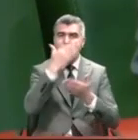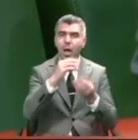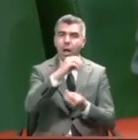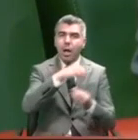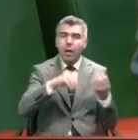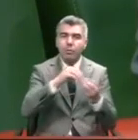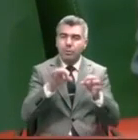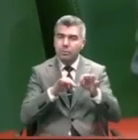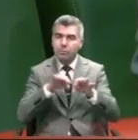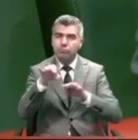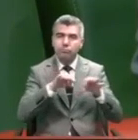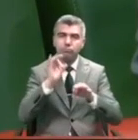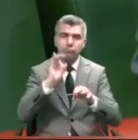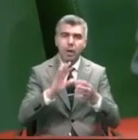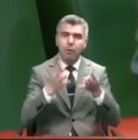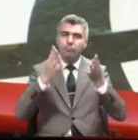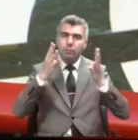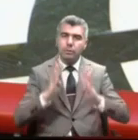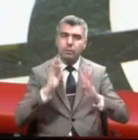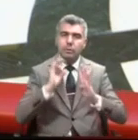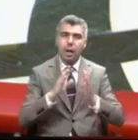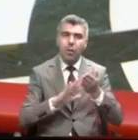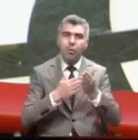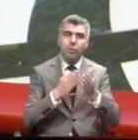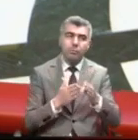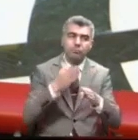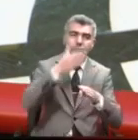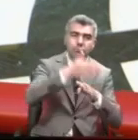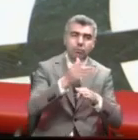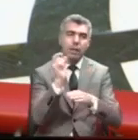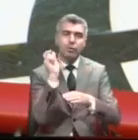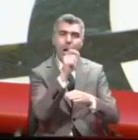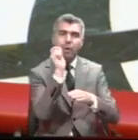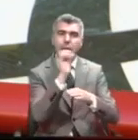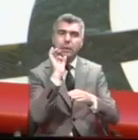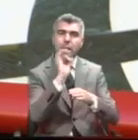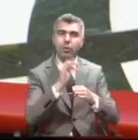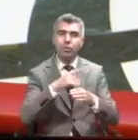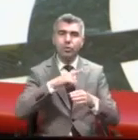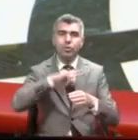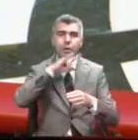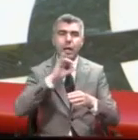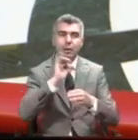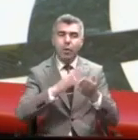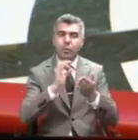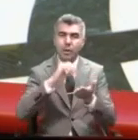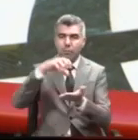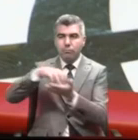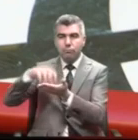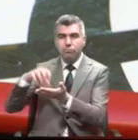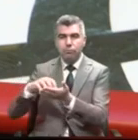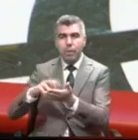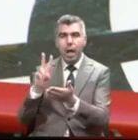الترتيبات اللازمه لضمان سلامه الحجج مع التفويج للجسري لجسر الجمرات وضع الترتيبات الضروريه لتوفير الاماكن وخيام